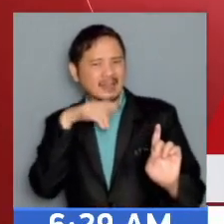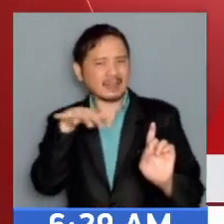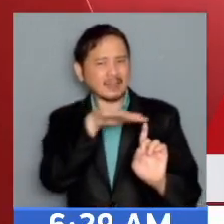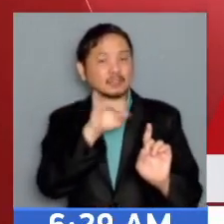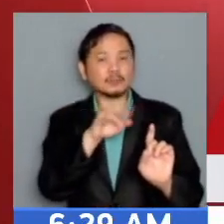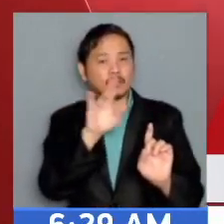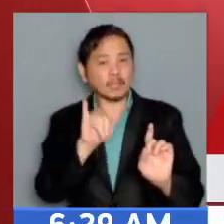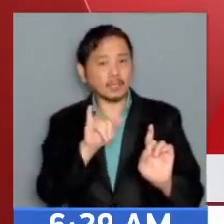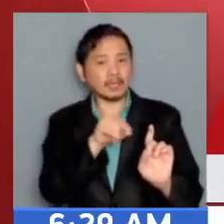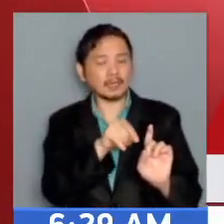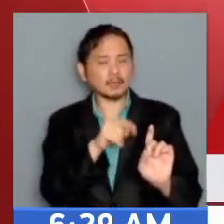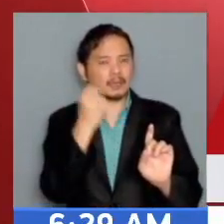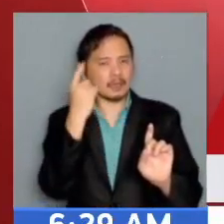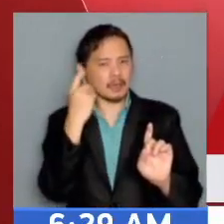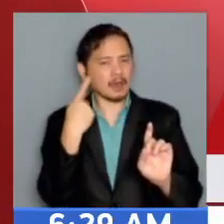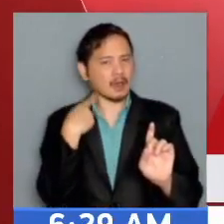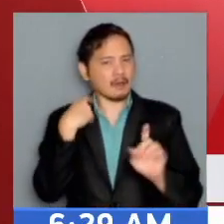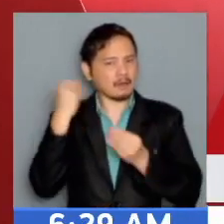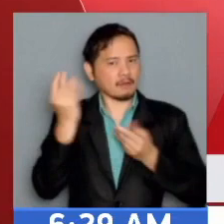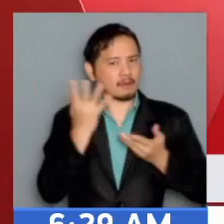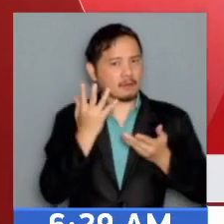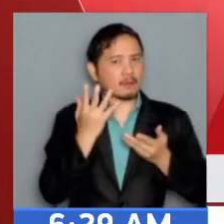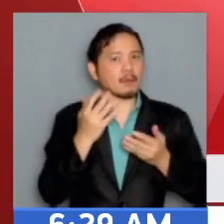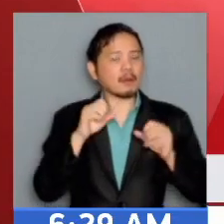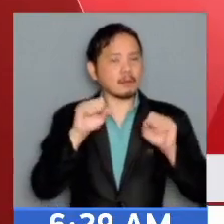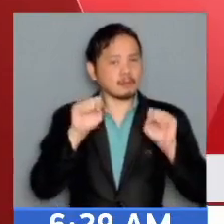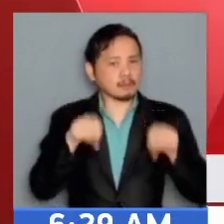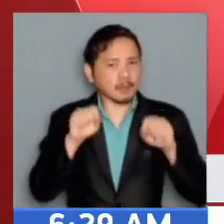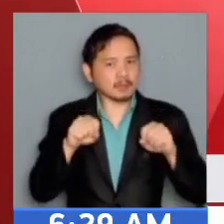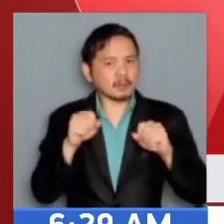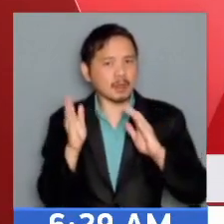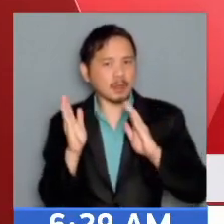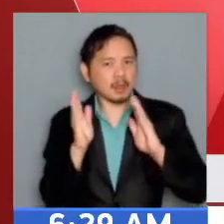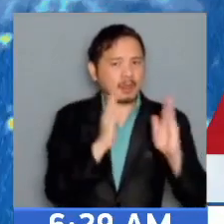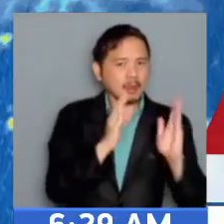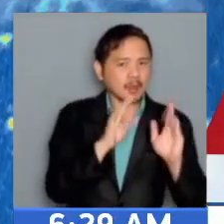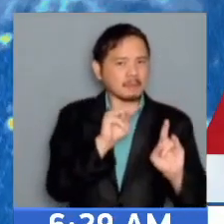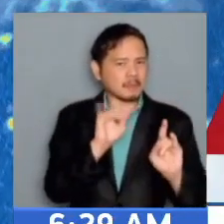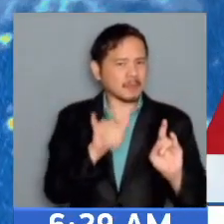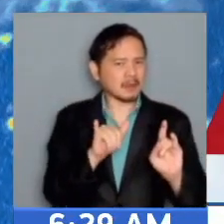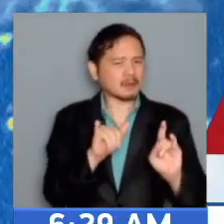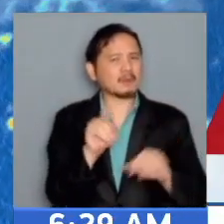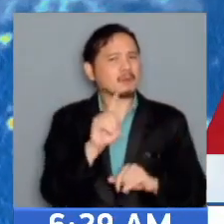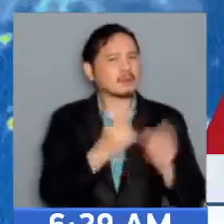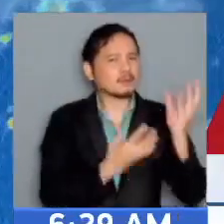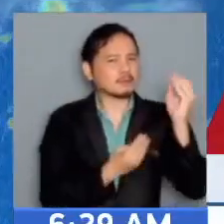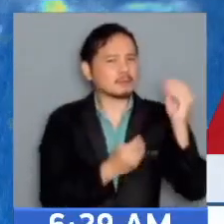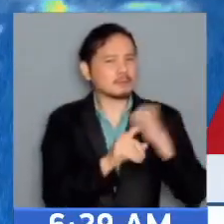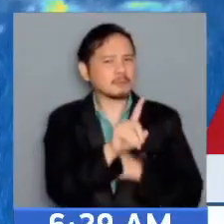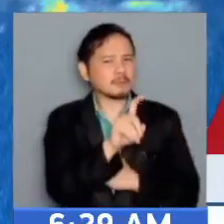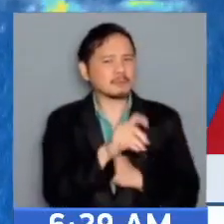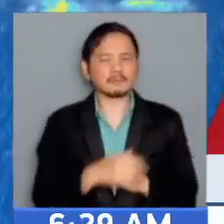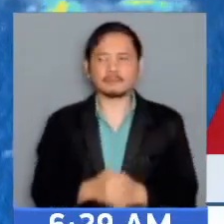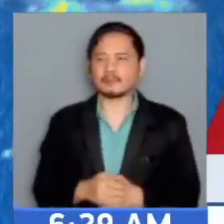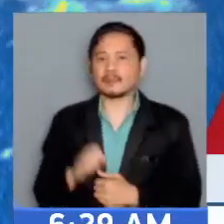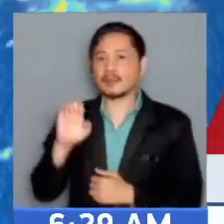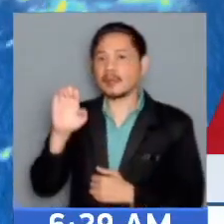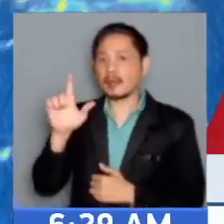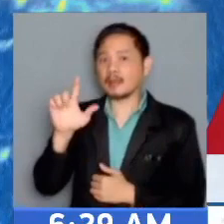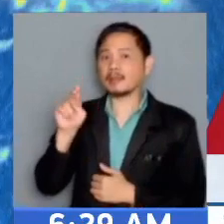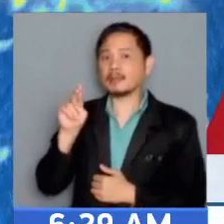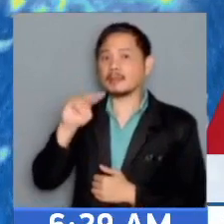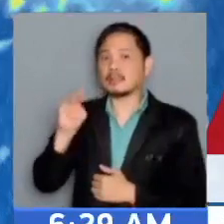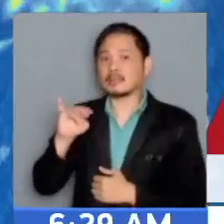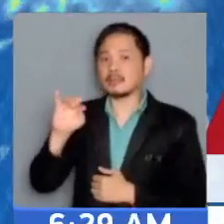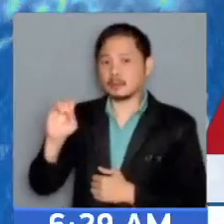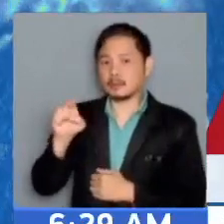papasok na by May. Ano ba ang latest dito? Well, sa ngayon po yung sa ating El Nino Watch, possible po within the next 6 months and